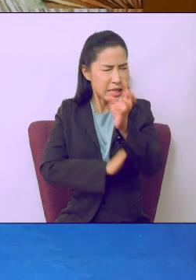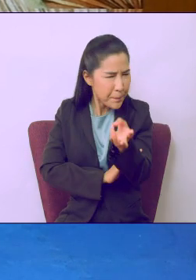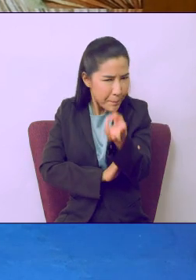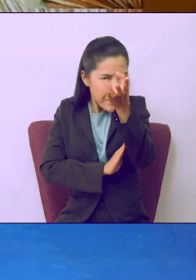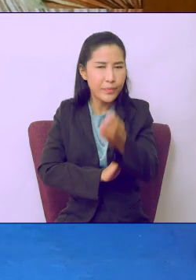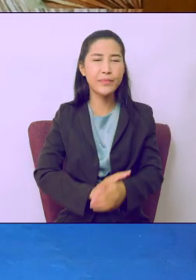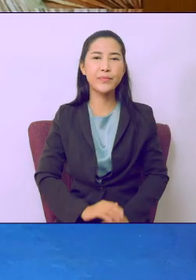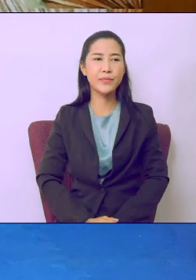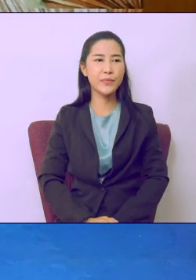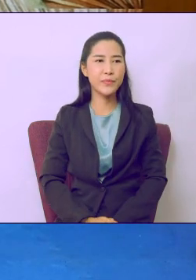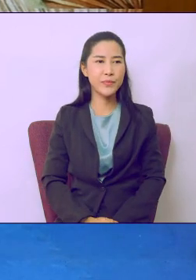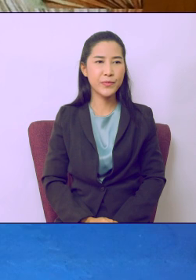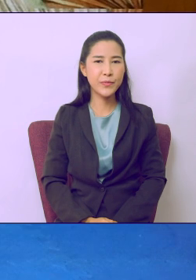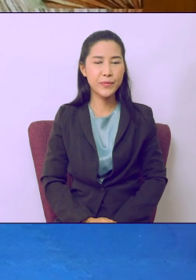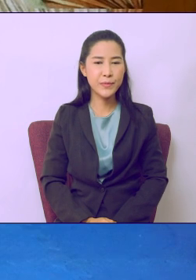แล้ว